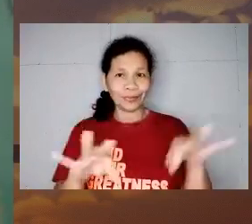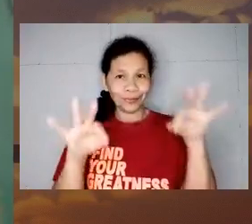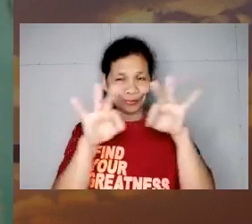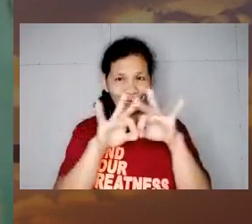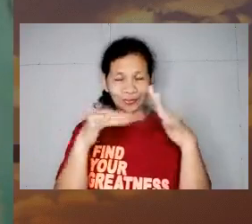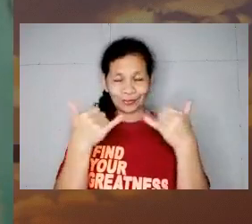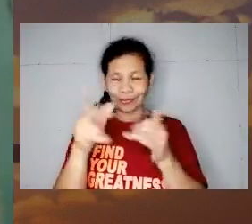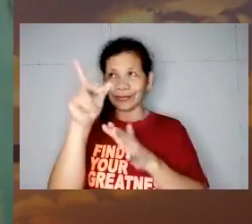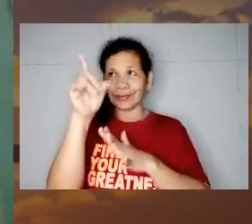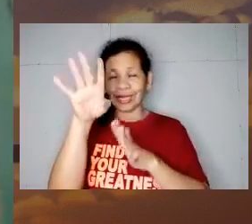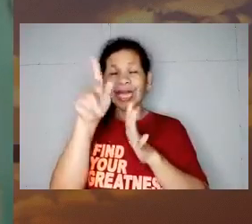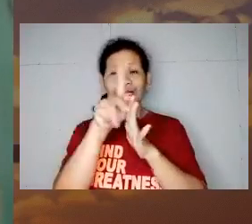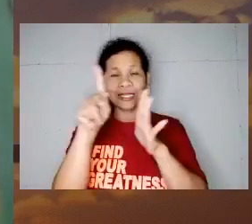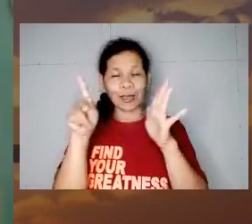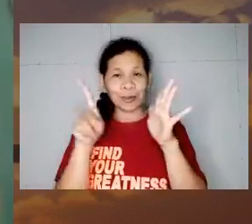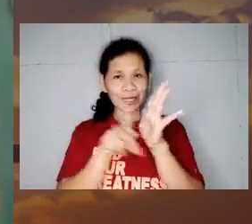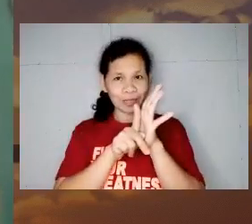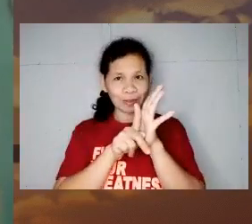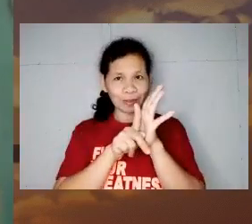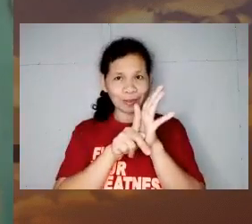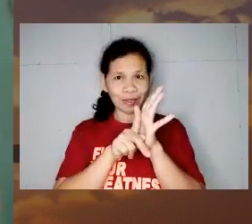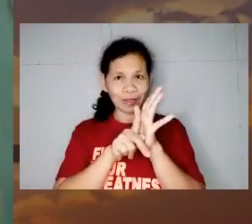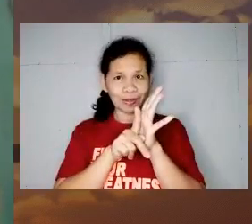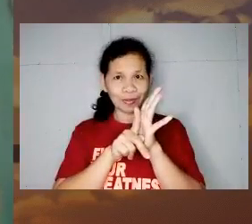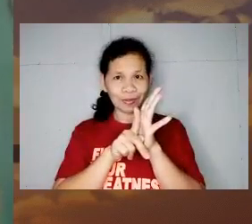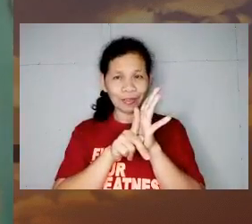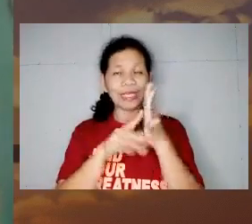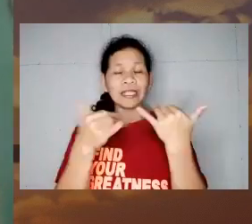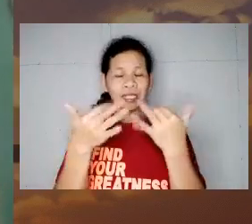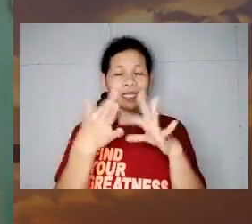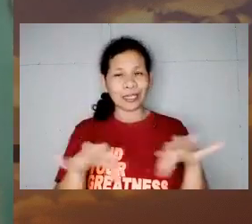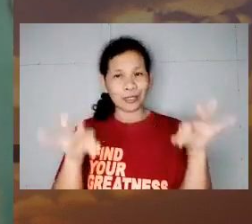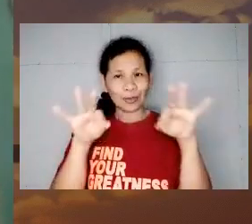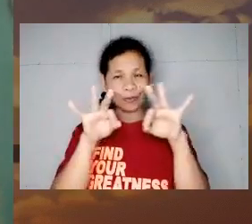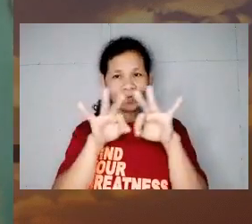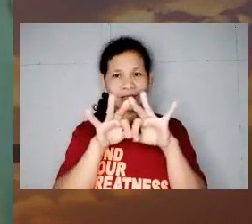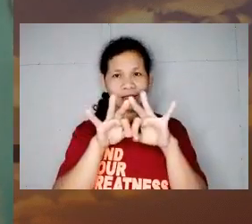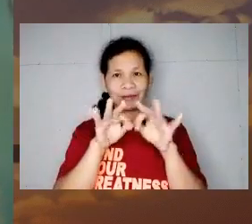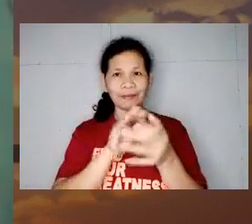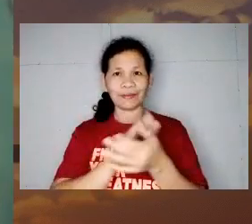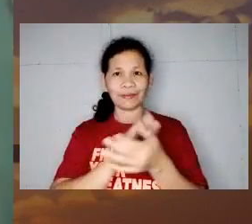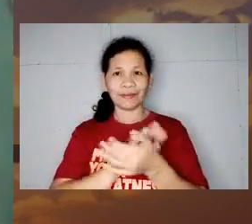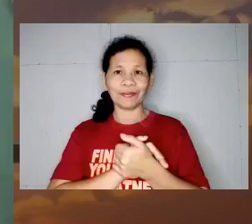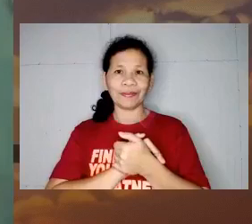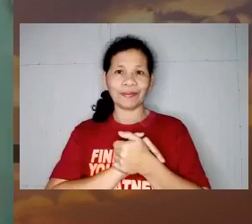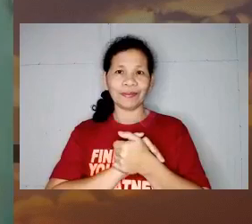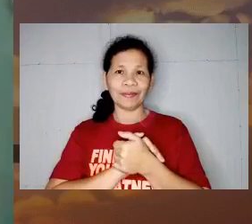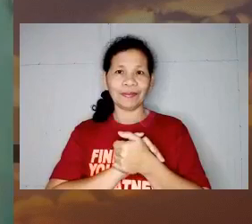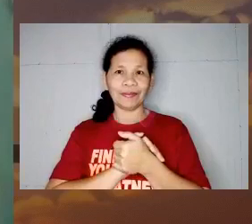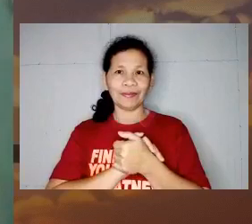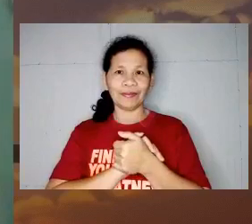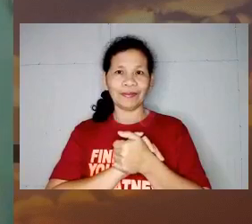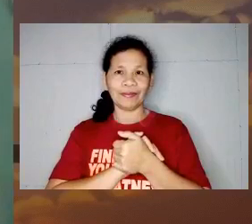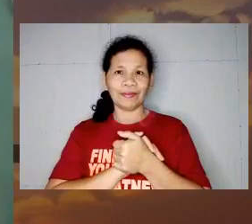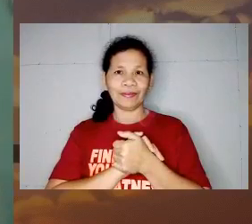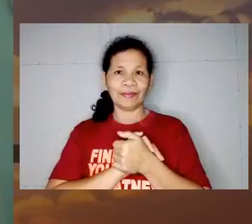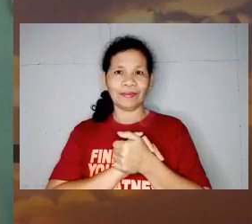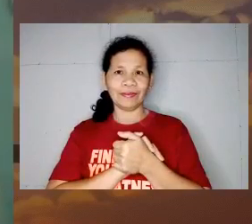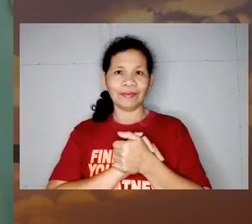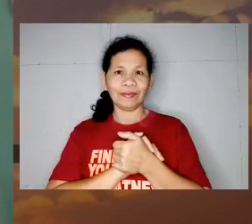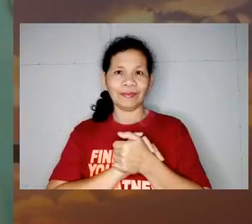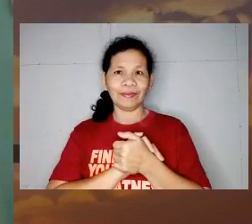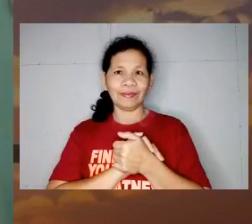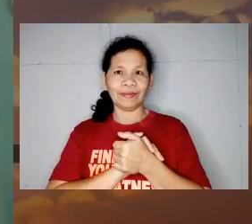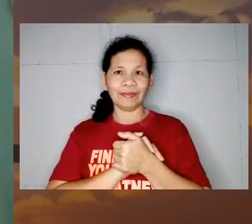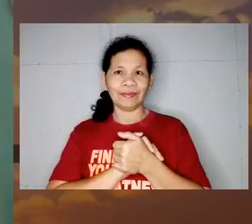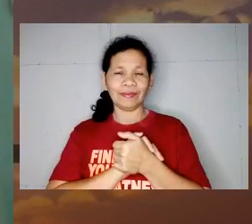Diyos. Yun ang importante. At sila ay